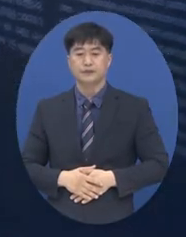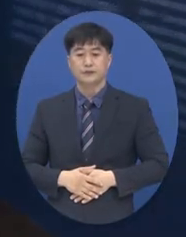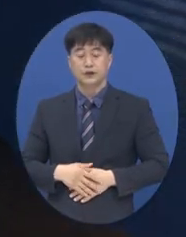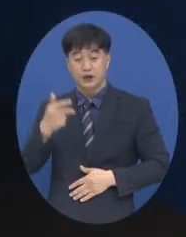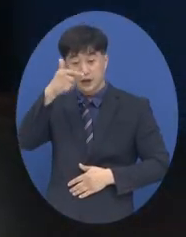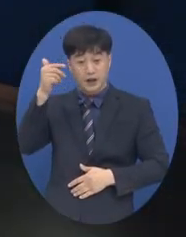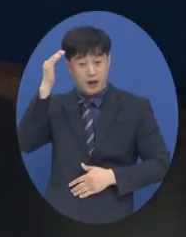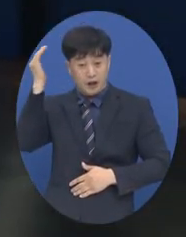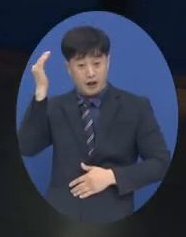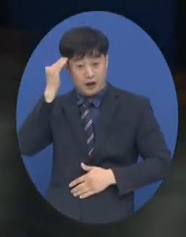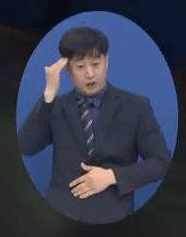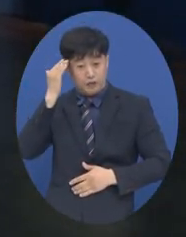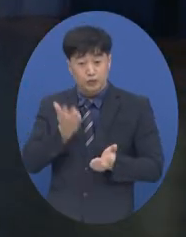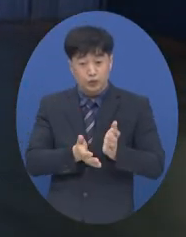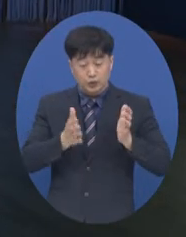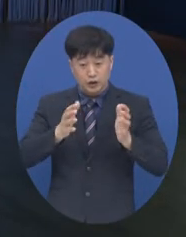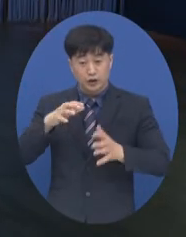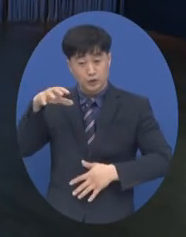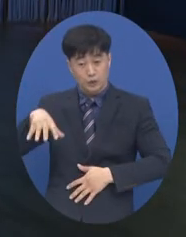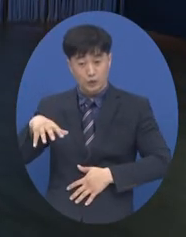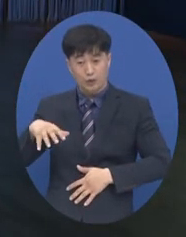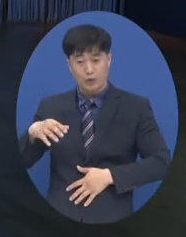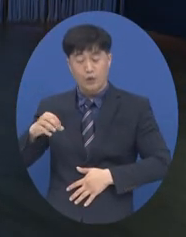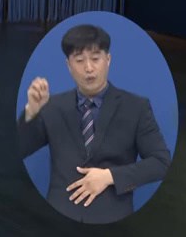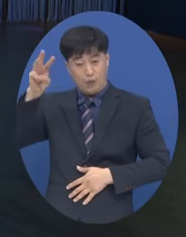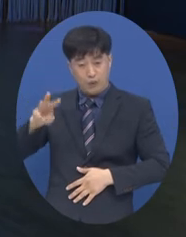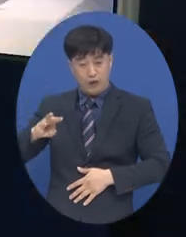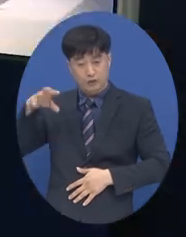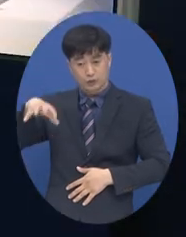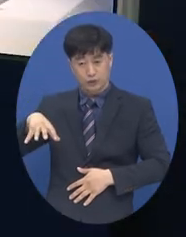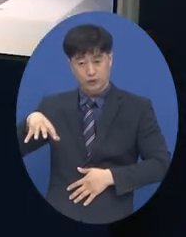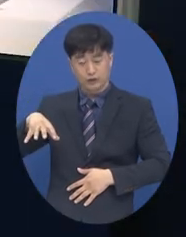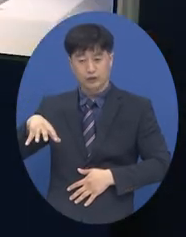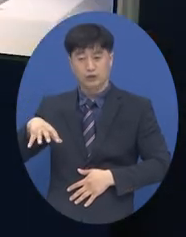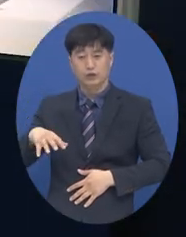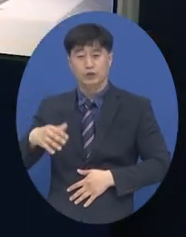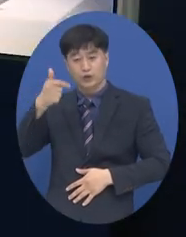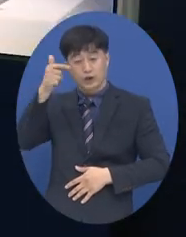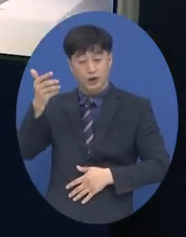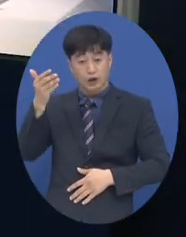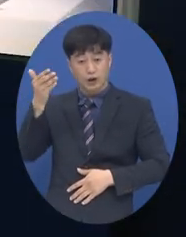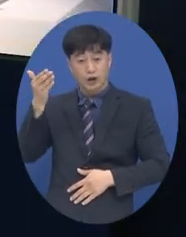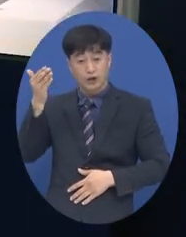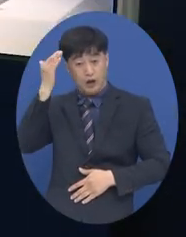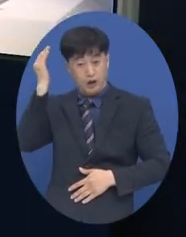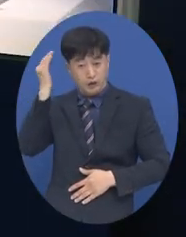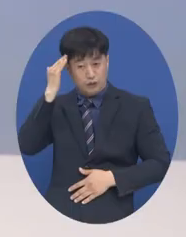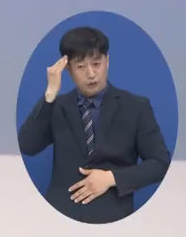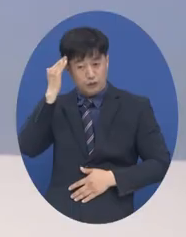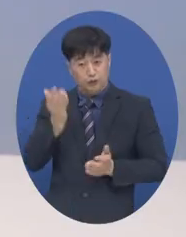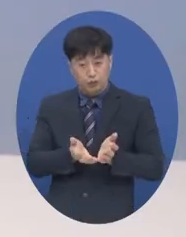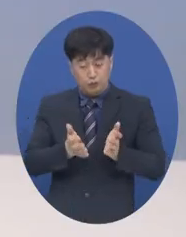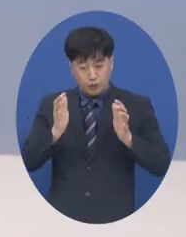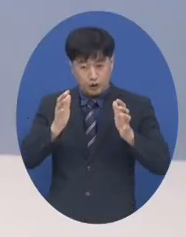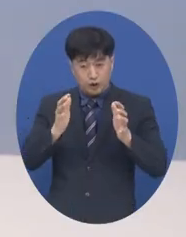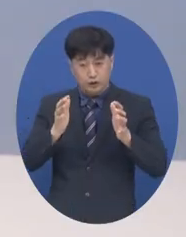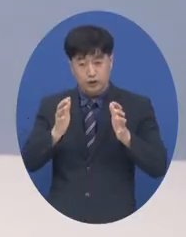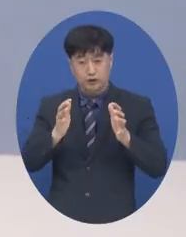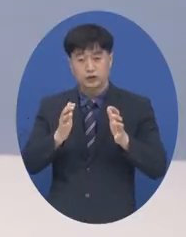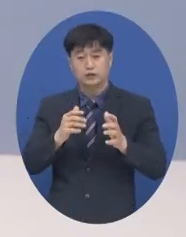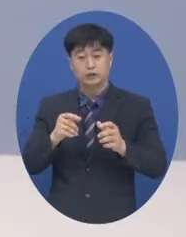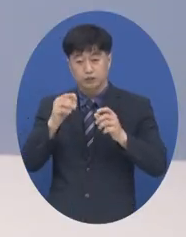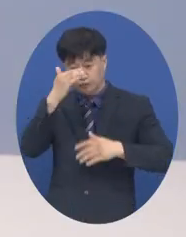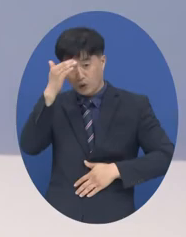조선왕실 도자기의 본고장인 광주 경기도자박물관 에서는 소선 특히 분 의 도자 문화를 엿볼 수 있는 특별전이 온